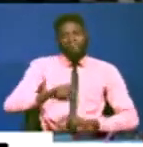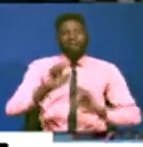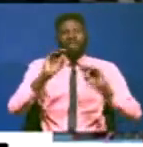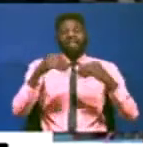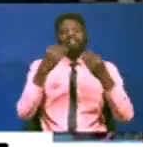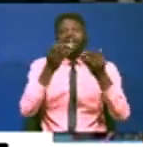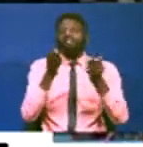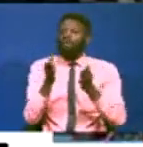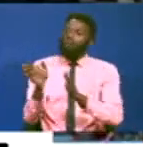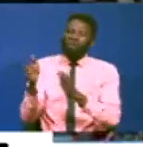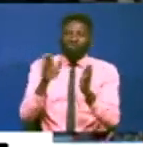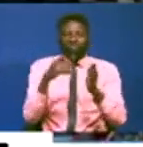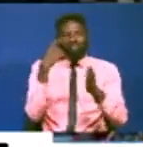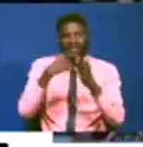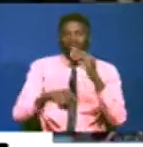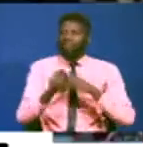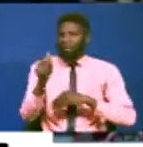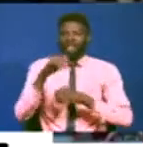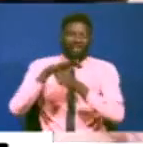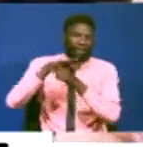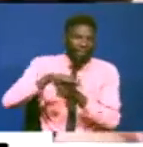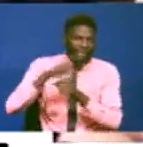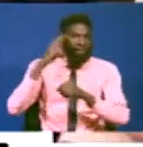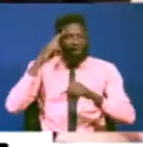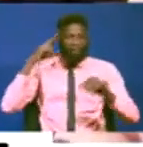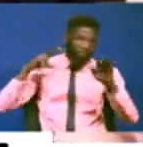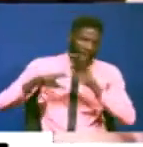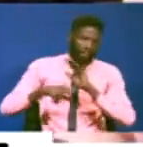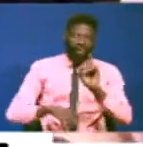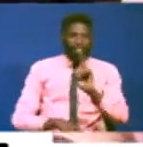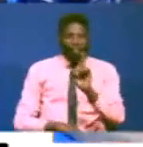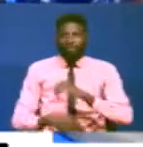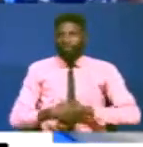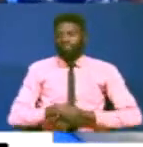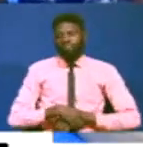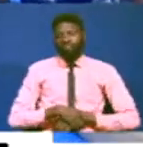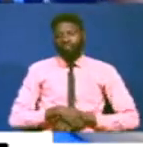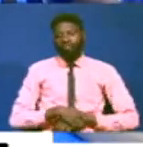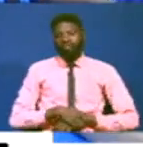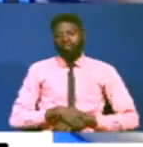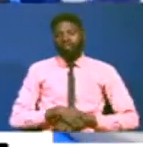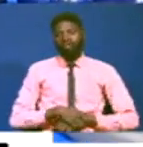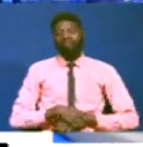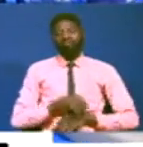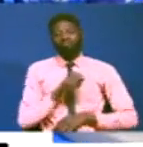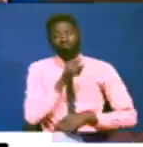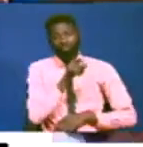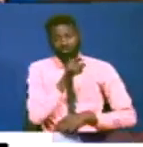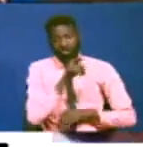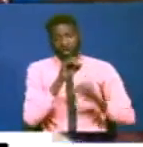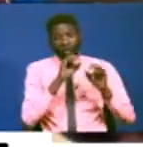kuangaishwa. Kila mtu atapatiwa nafasi. Mashirika ya serikali pia ambayo yameshtaki mahakamani halmashauri ya